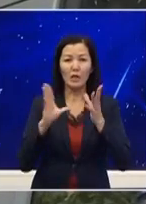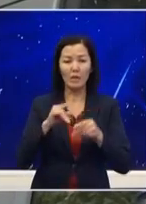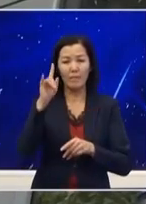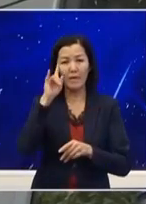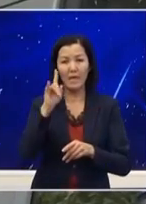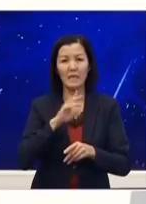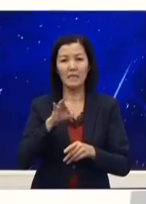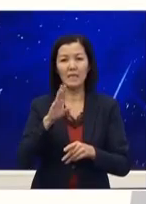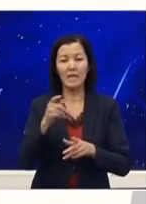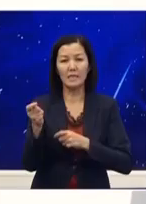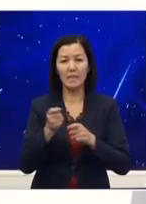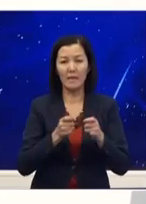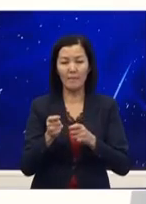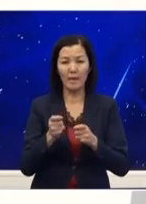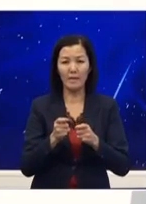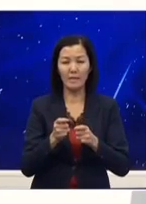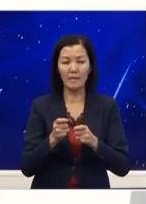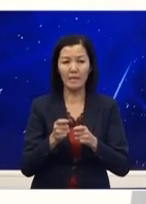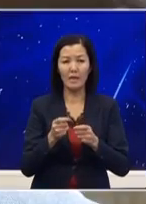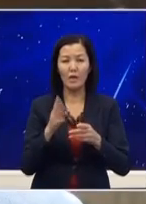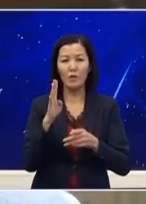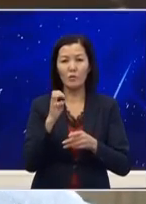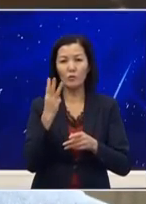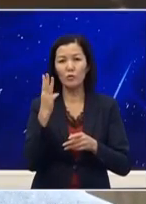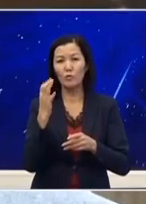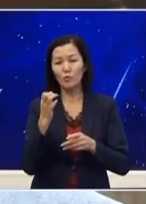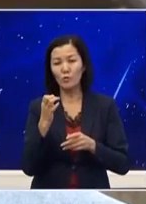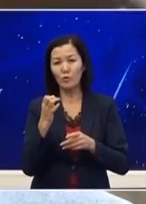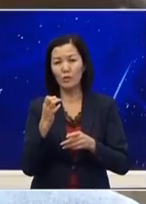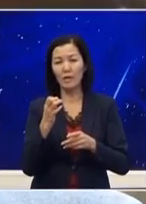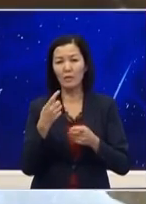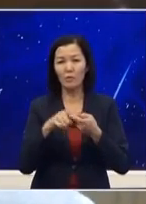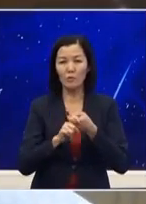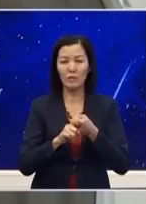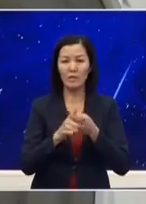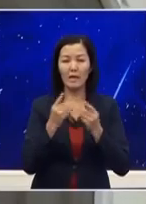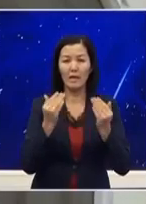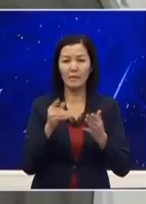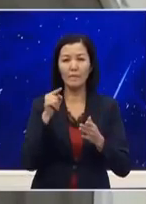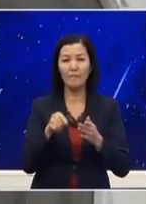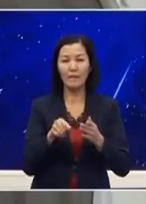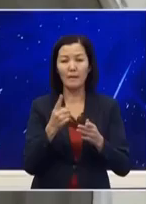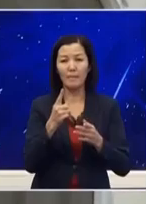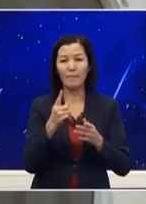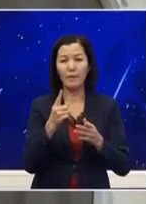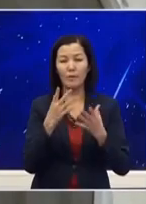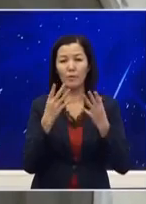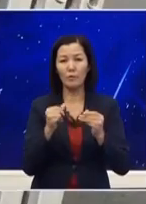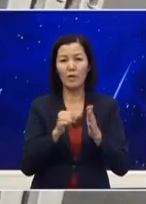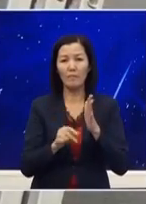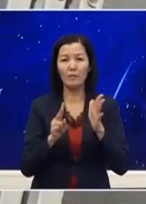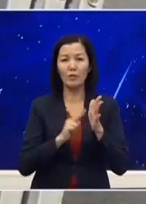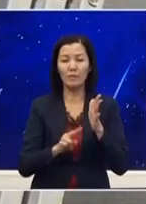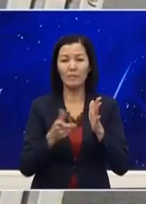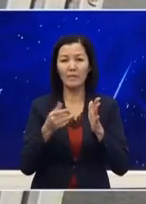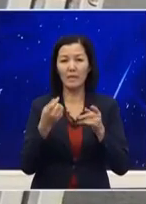аймақ басшылығының ақпарынша 42 айында 300-400 адам газға қосылса, қазір оның саны 1000-ға жеткен. Яғни күніне 60-70 адам көгілдір